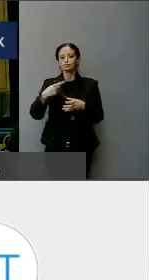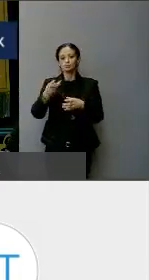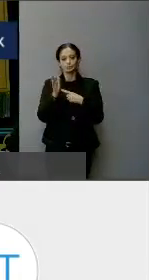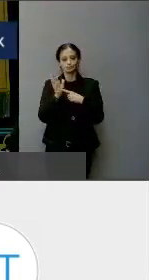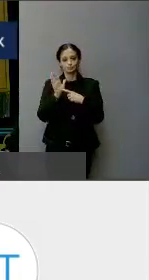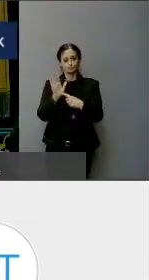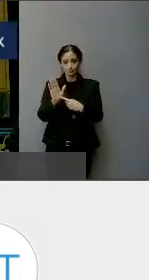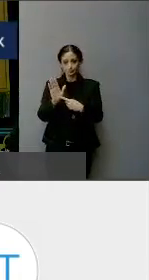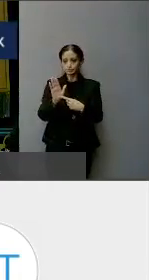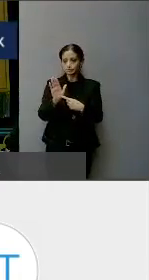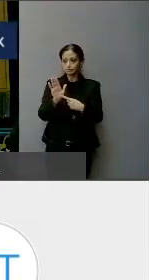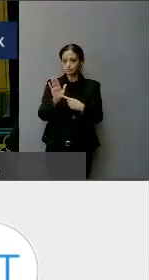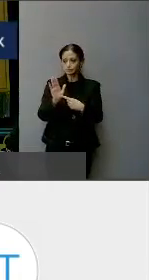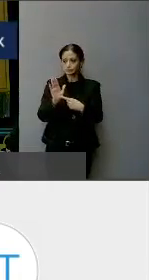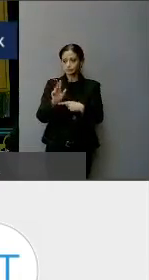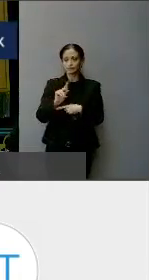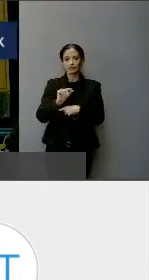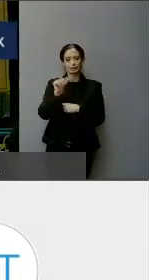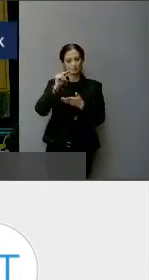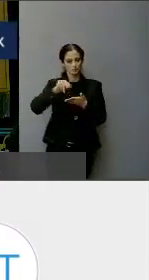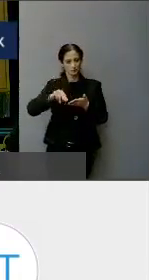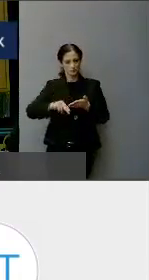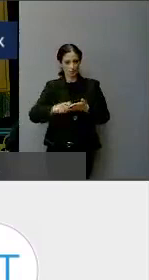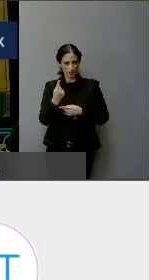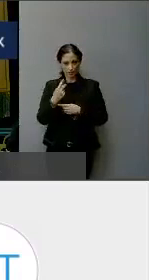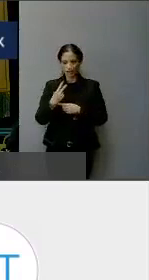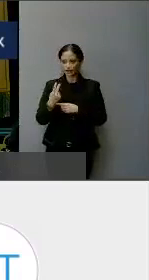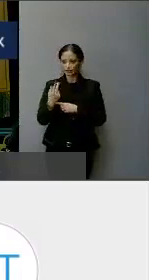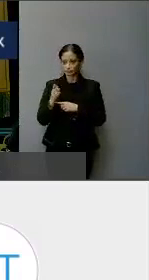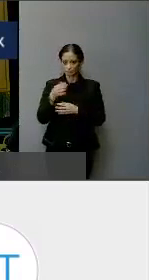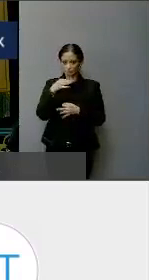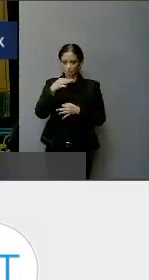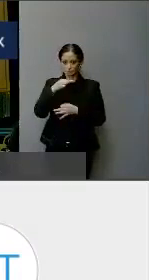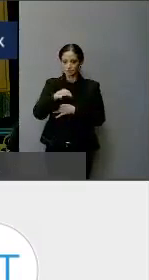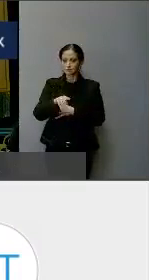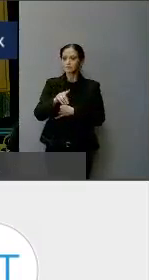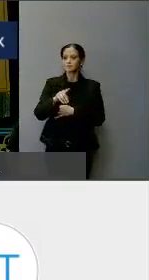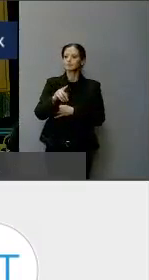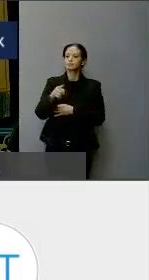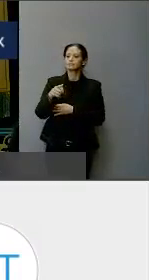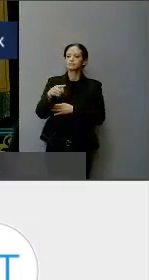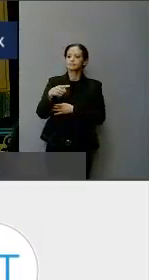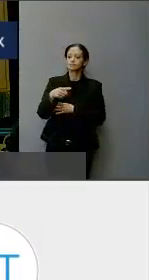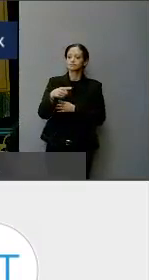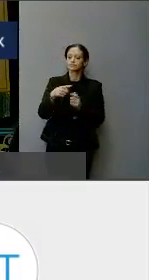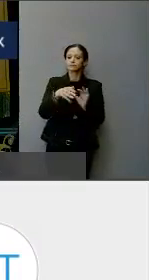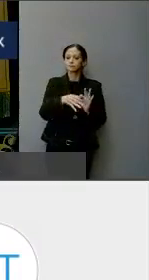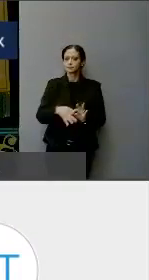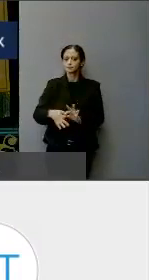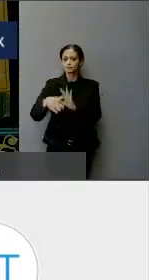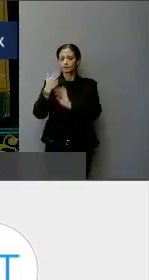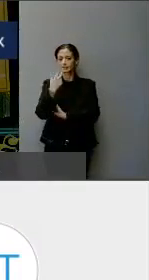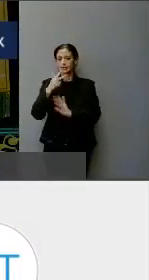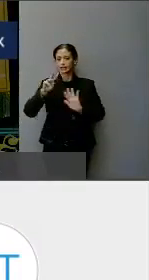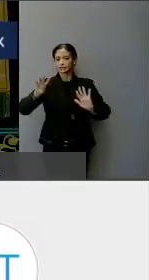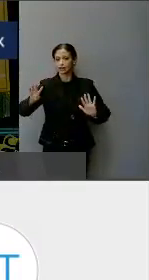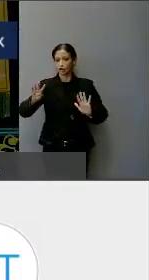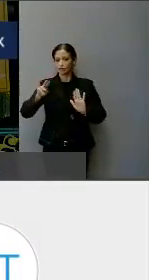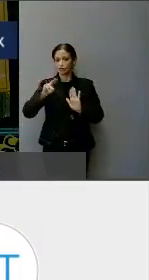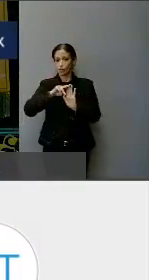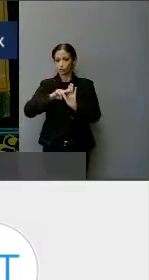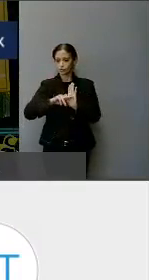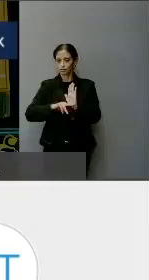ora dai due primi firmatari e rispettivamente 39 ordini del giorno